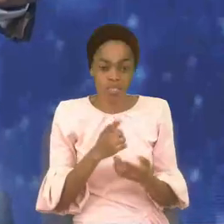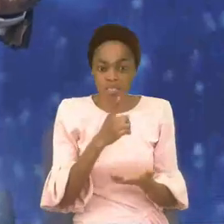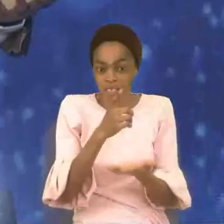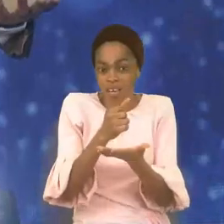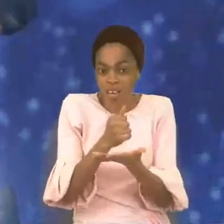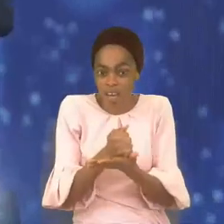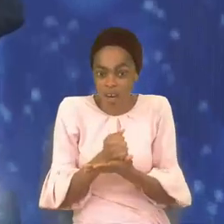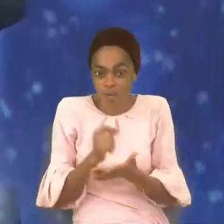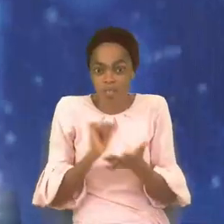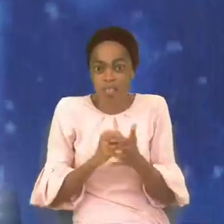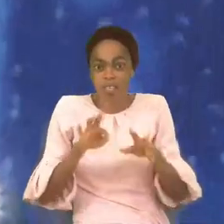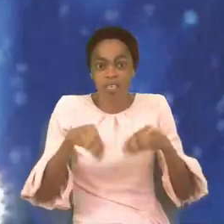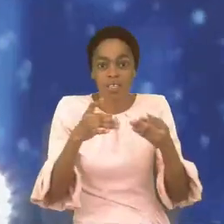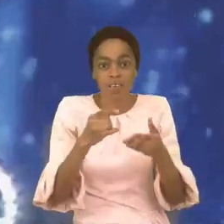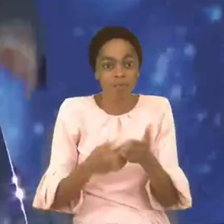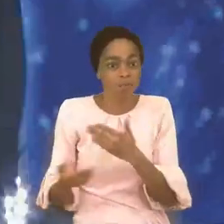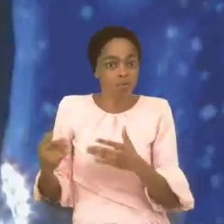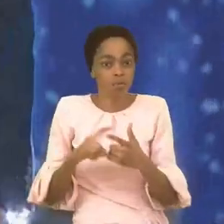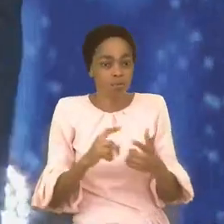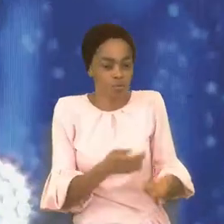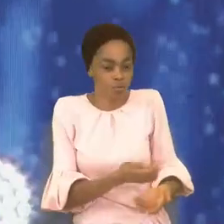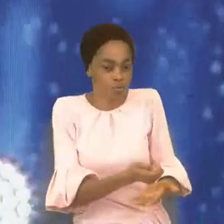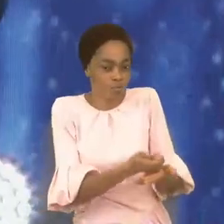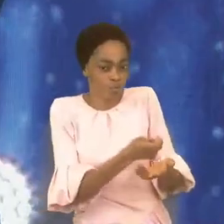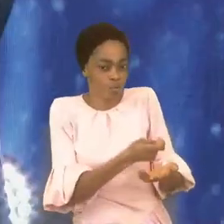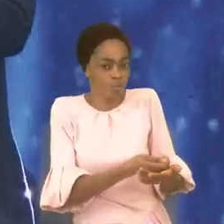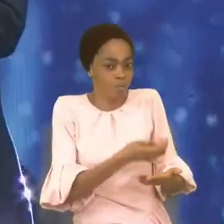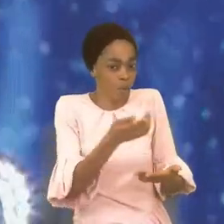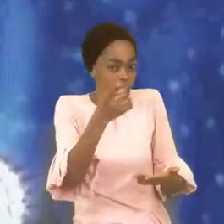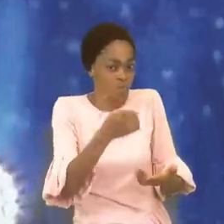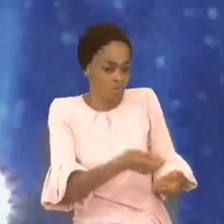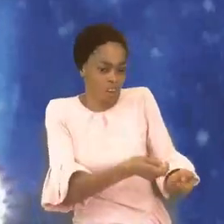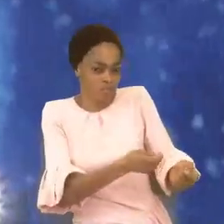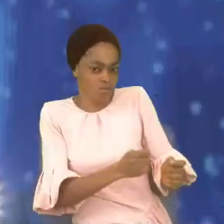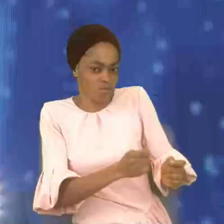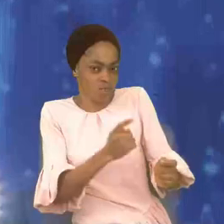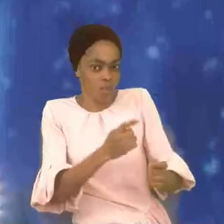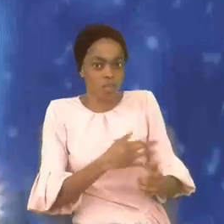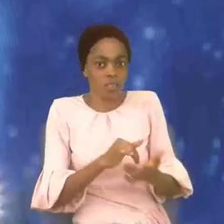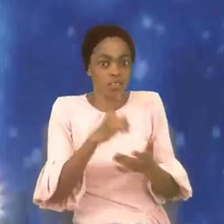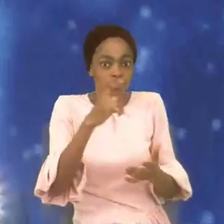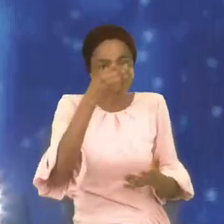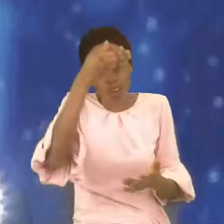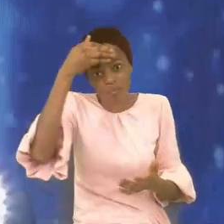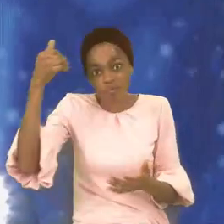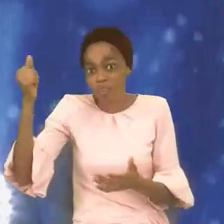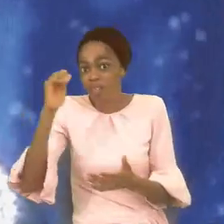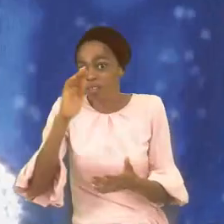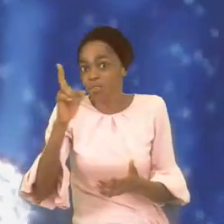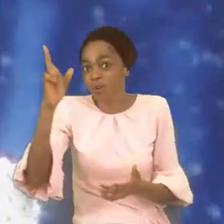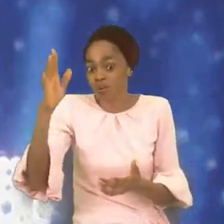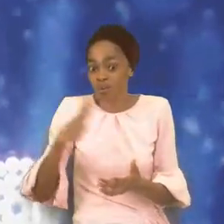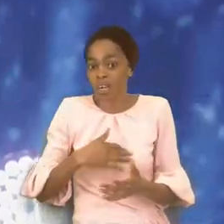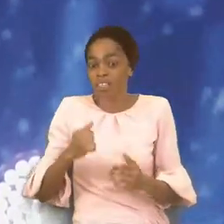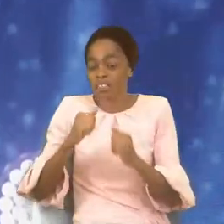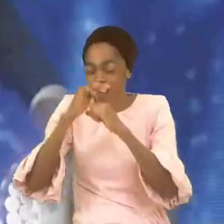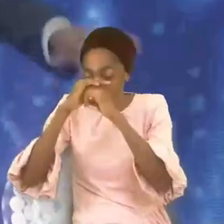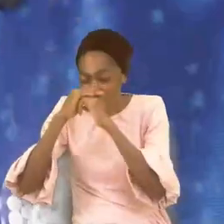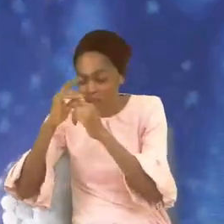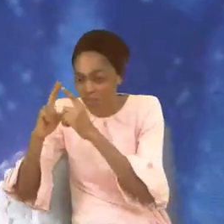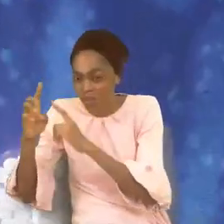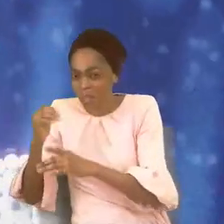t'acheter. Il veut utiliser l'aide qu'il t'avait offerte pour t'acheter. Maintenant, pour que tu oublies ton Dieu et que tu fléchisses devant